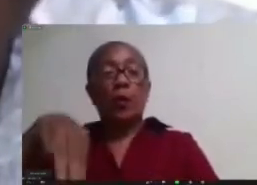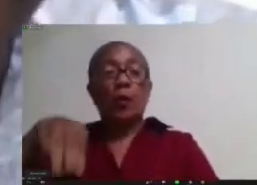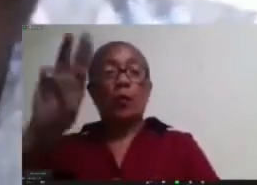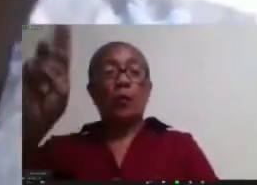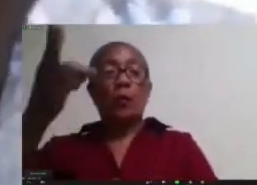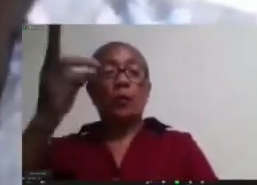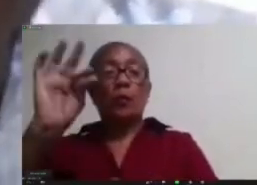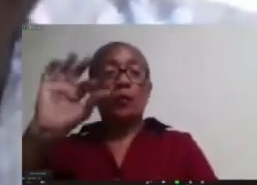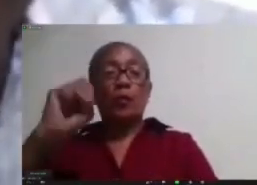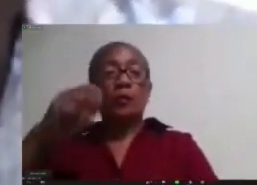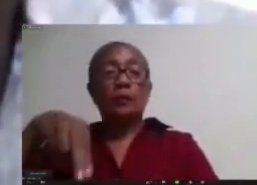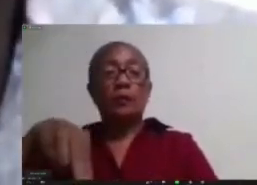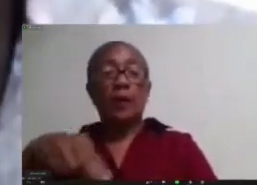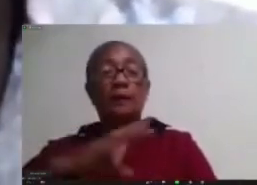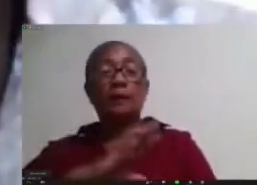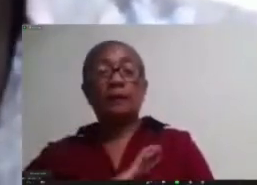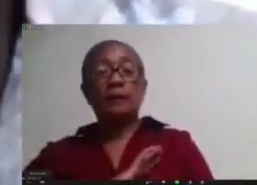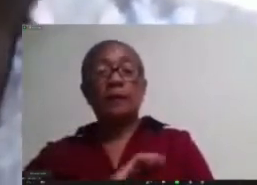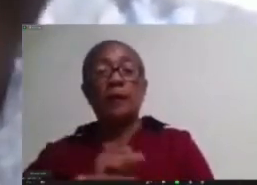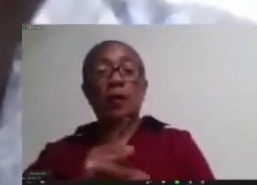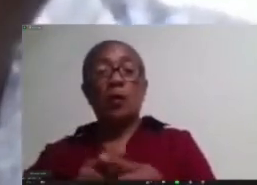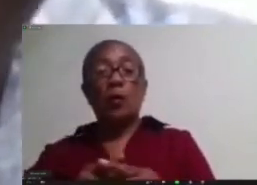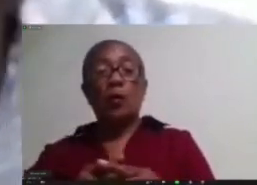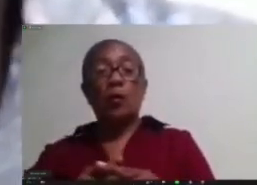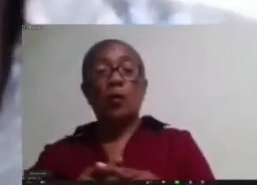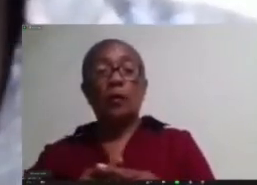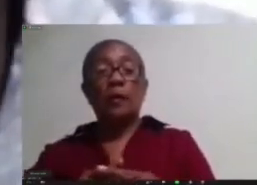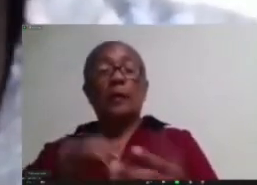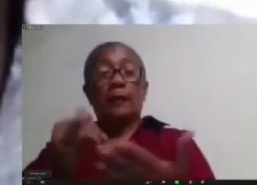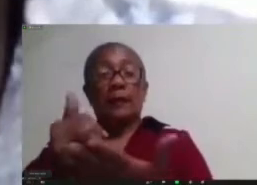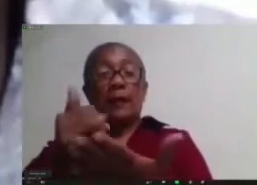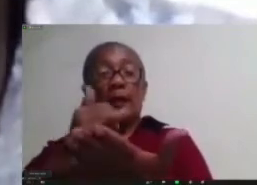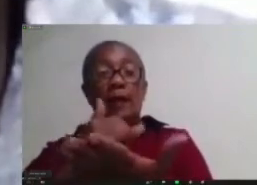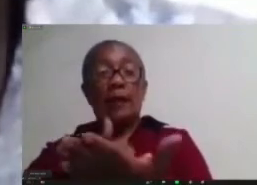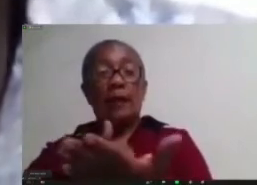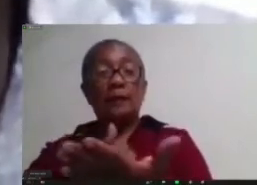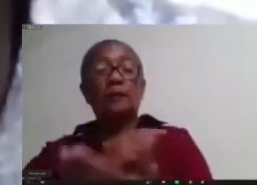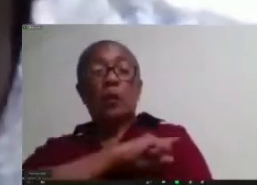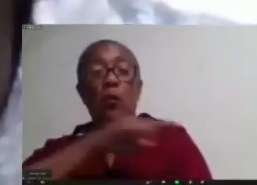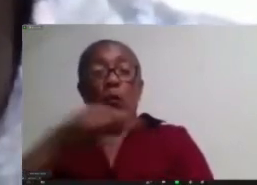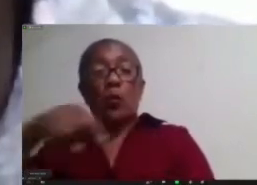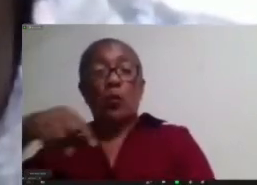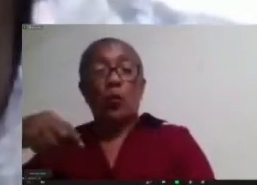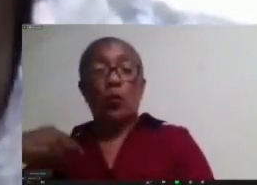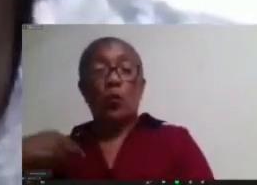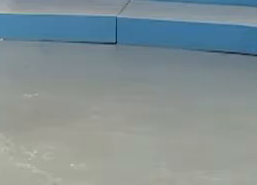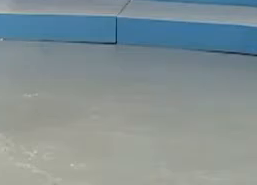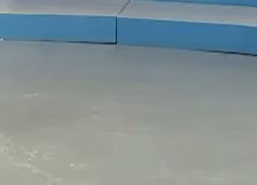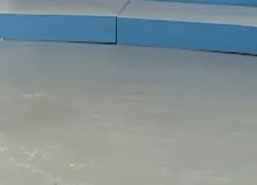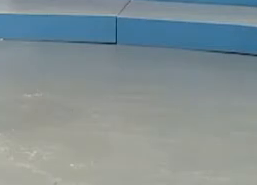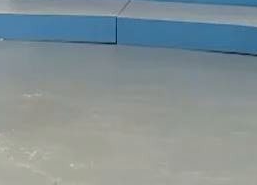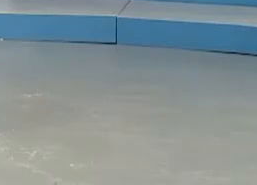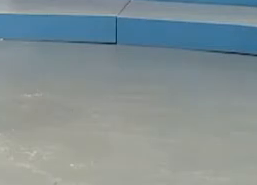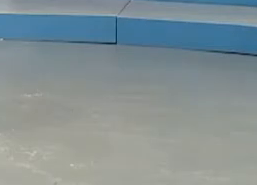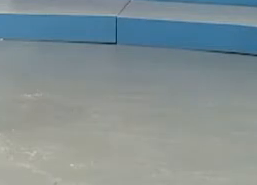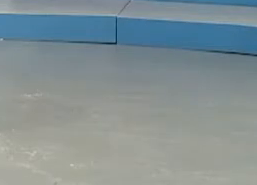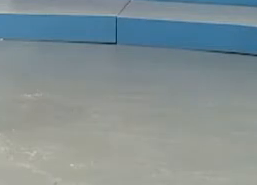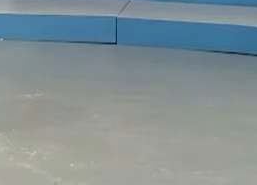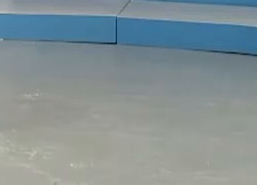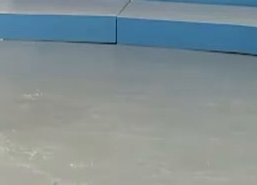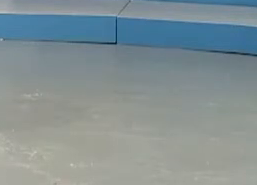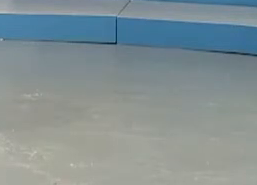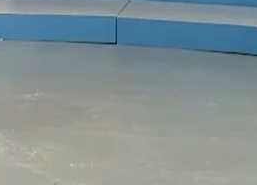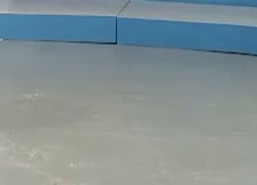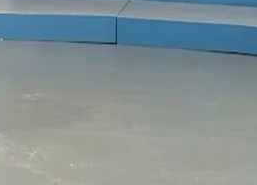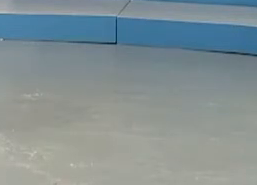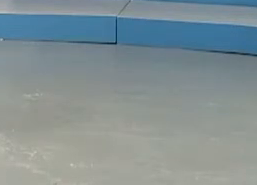de Kinderombudsman. En met dit laatste gaan we als eerste beginnen. Minister Kenneth Amoxie